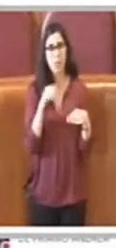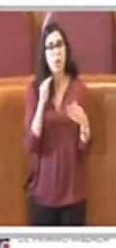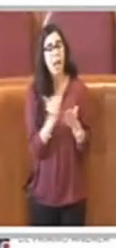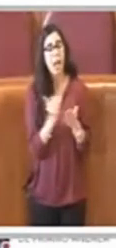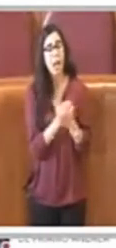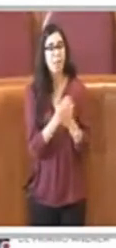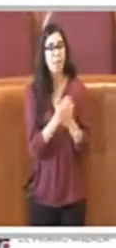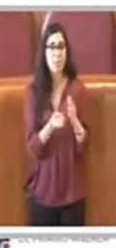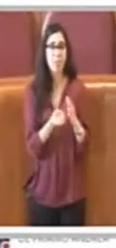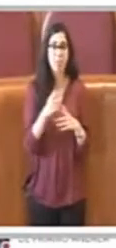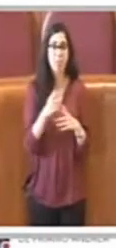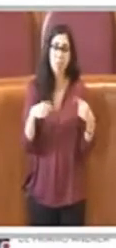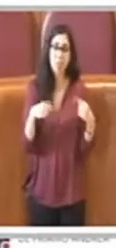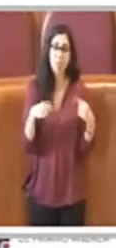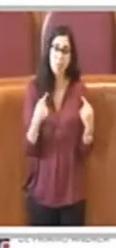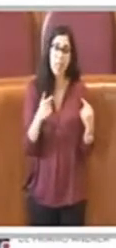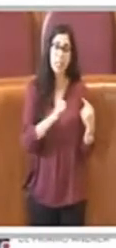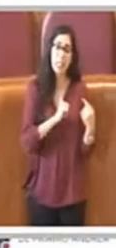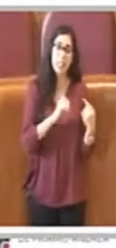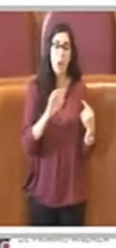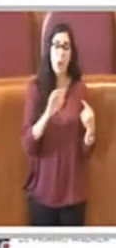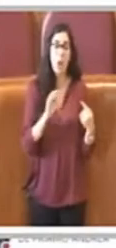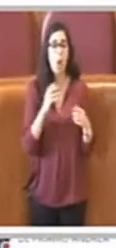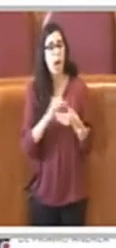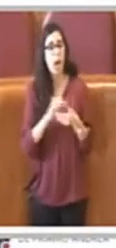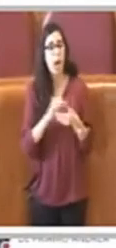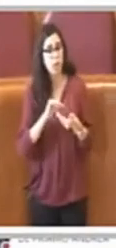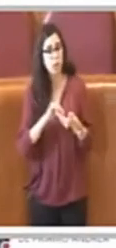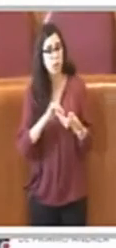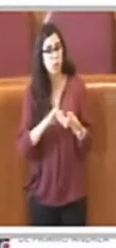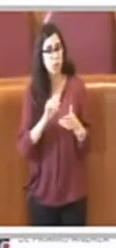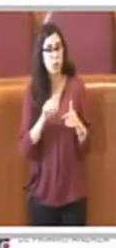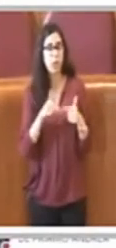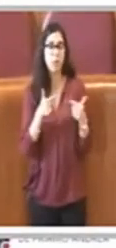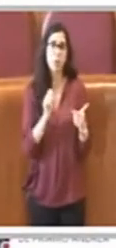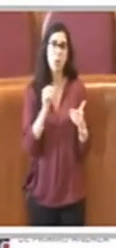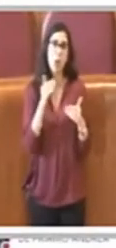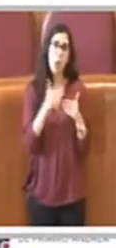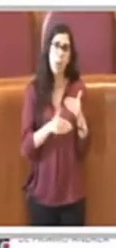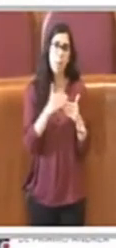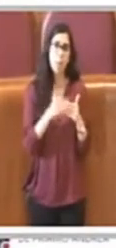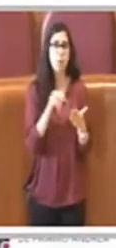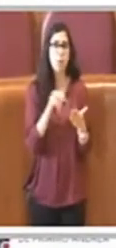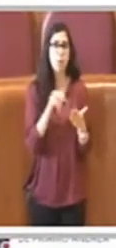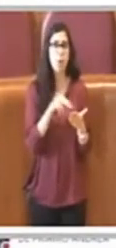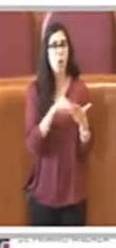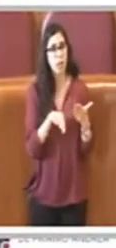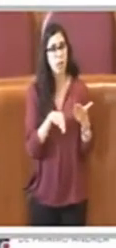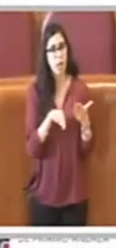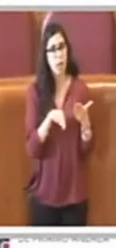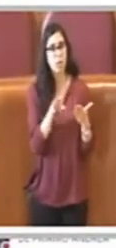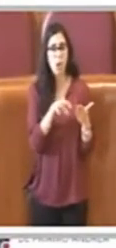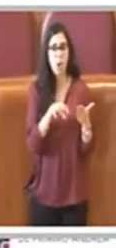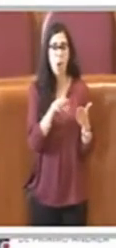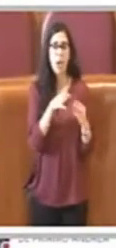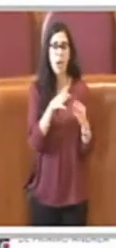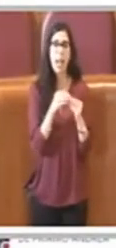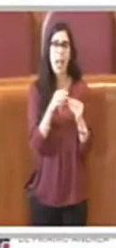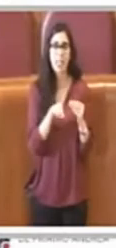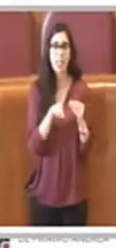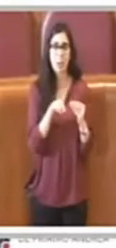contrapposizione tra singoli e associazioni, applicando alcune limitazioni nelle votazioni degli organi esecutivi che